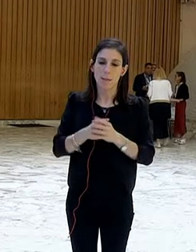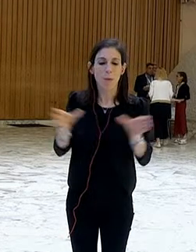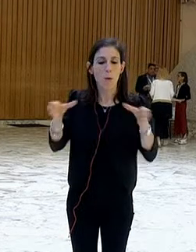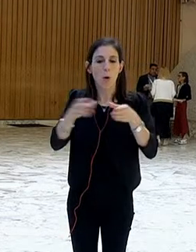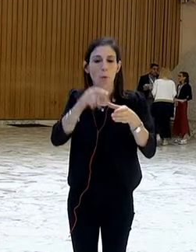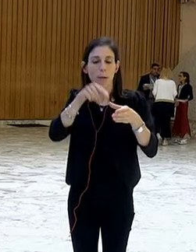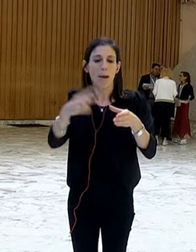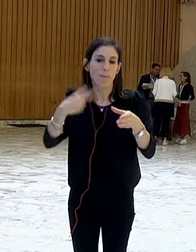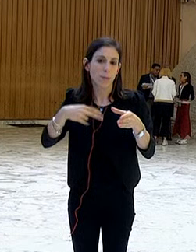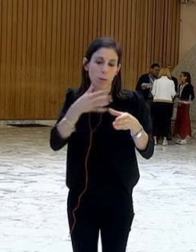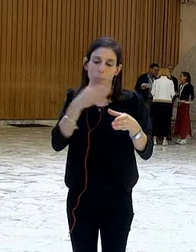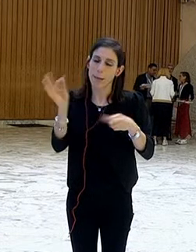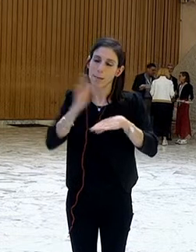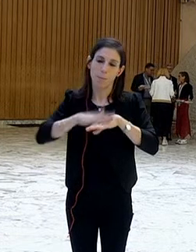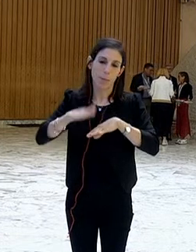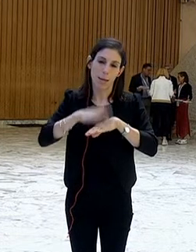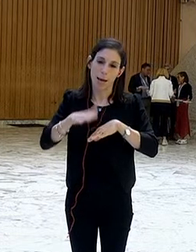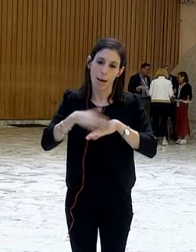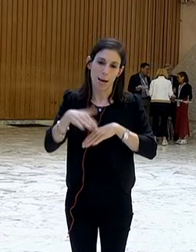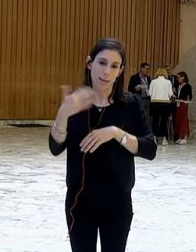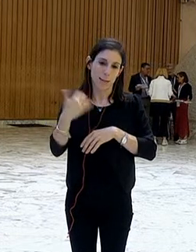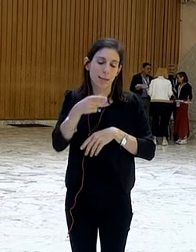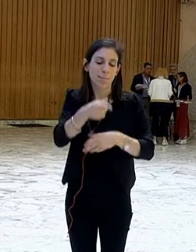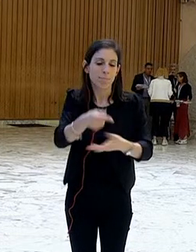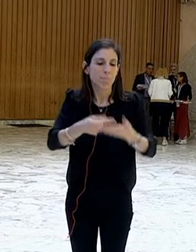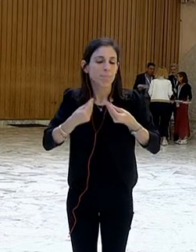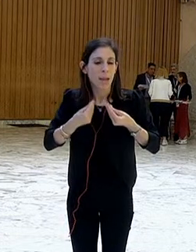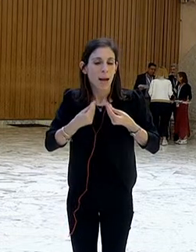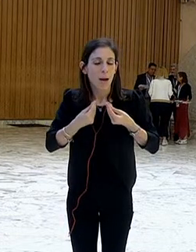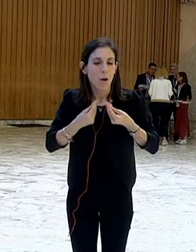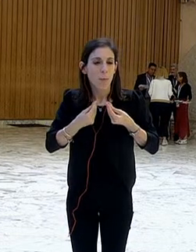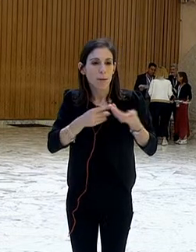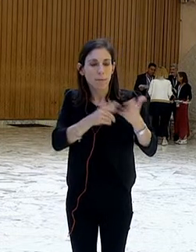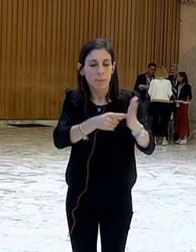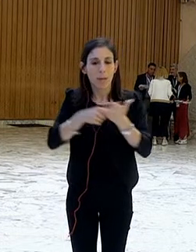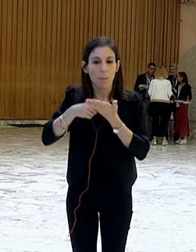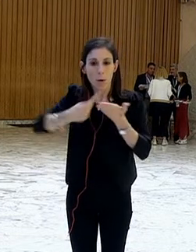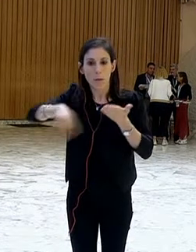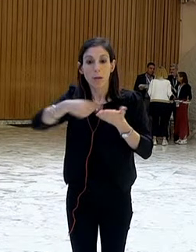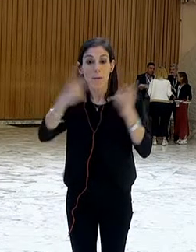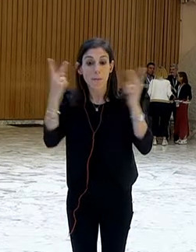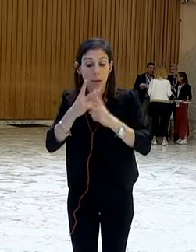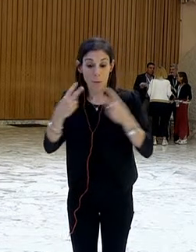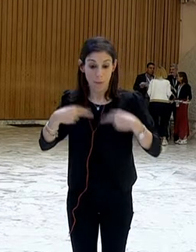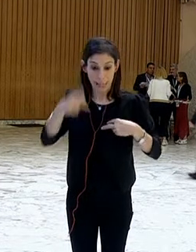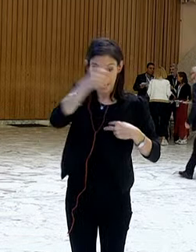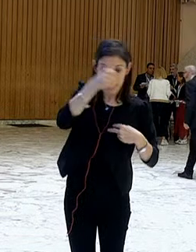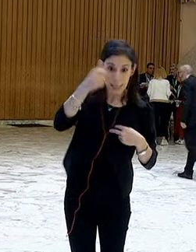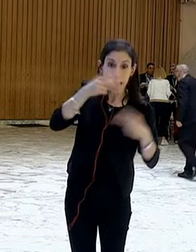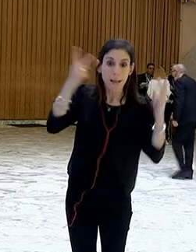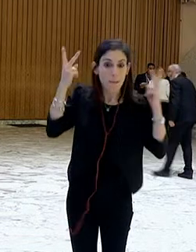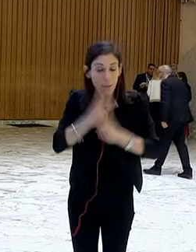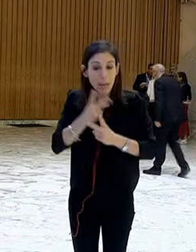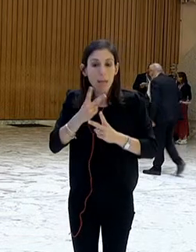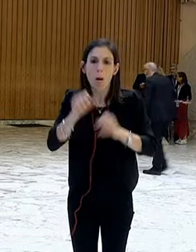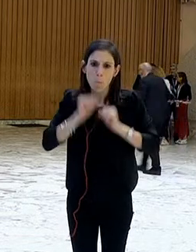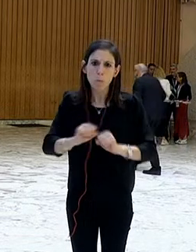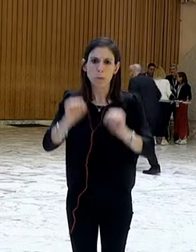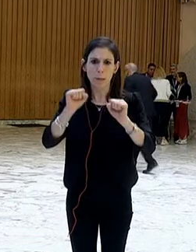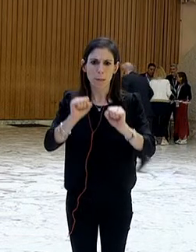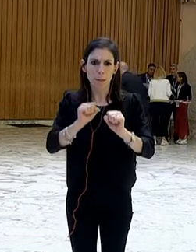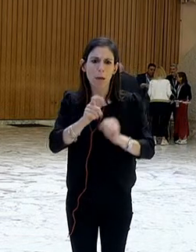que la vie chrétienne radicale et authentique est possible. Durant nos fiançailles, nous